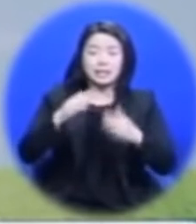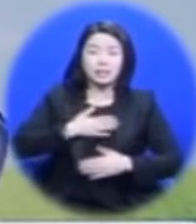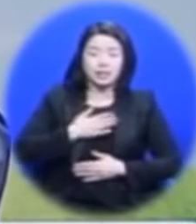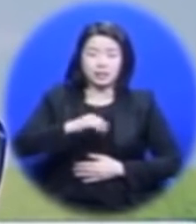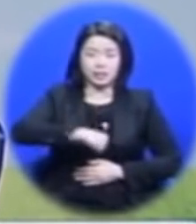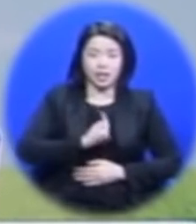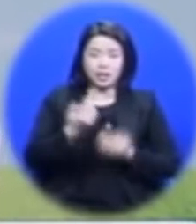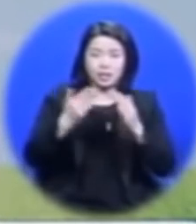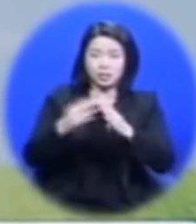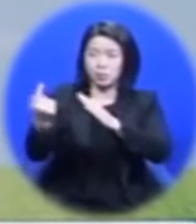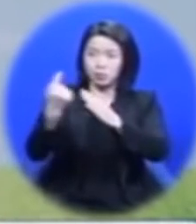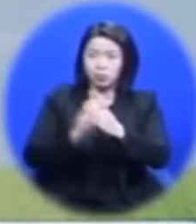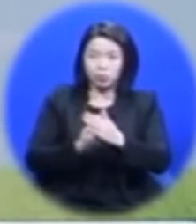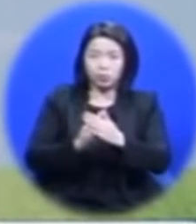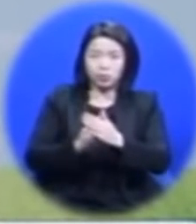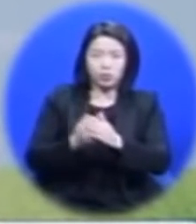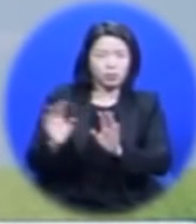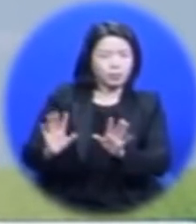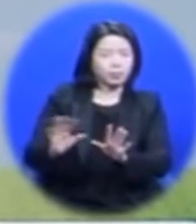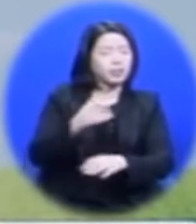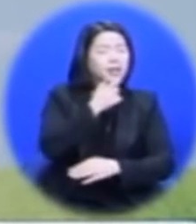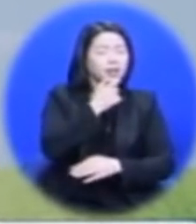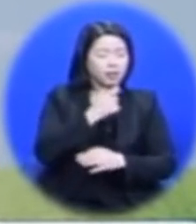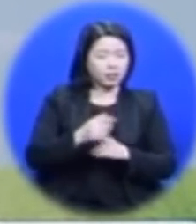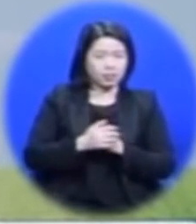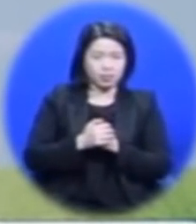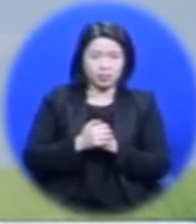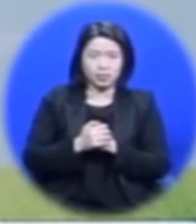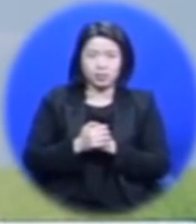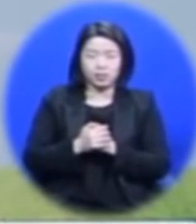하는 것은 대단히 꺼려한다는 거죠.